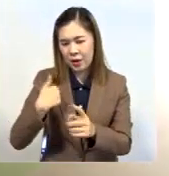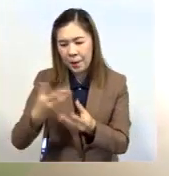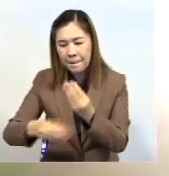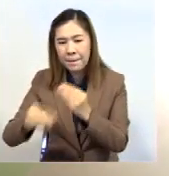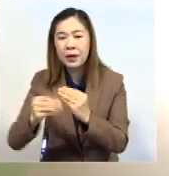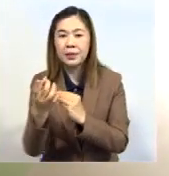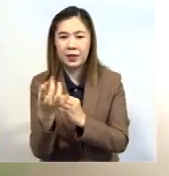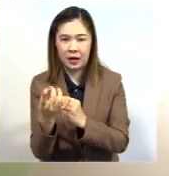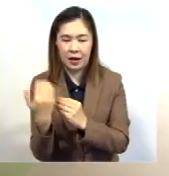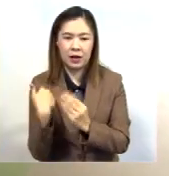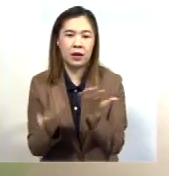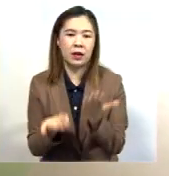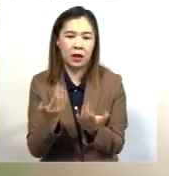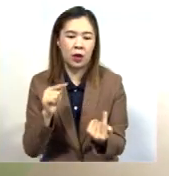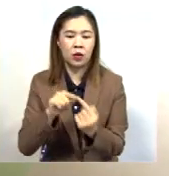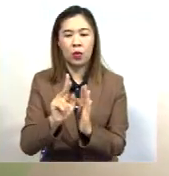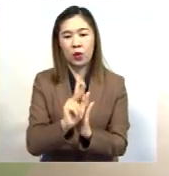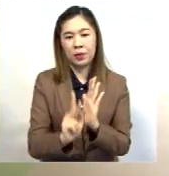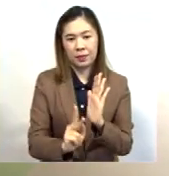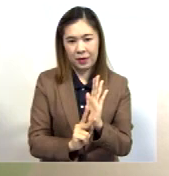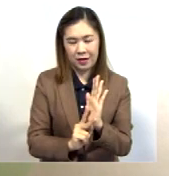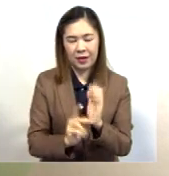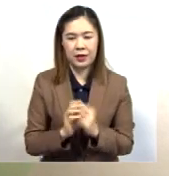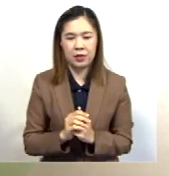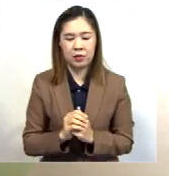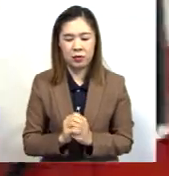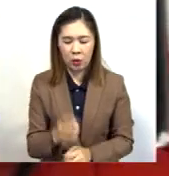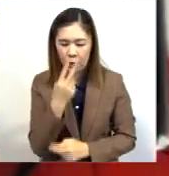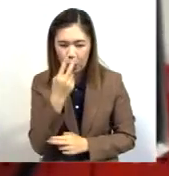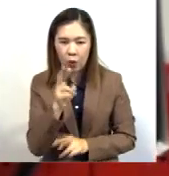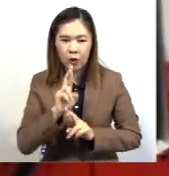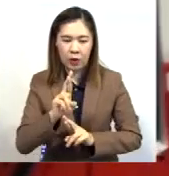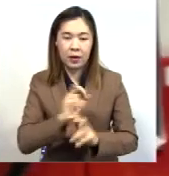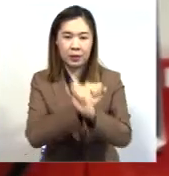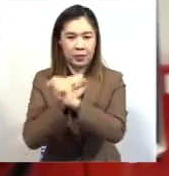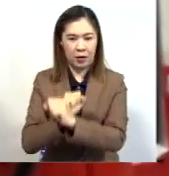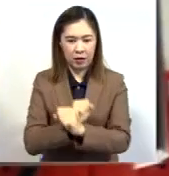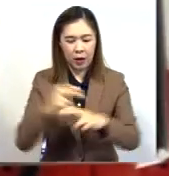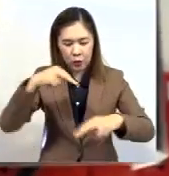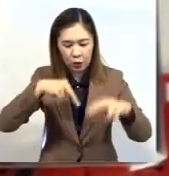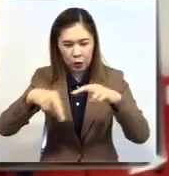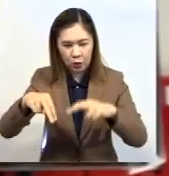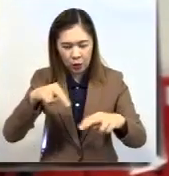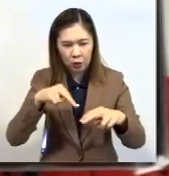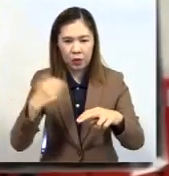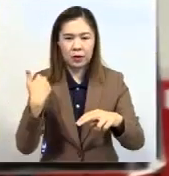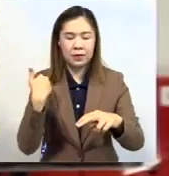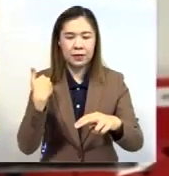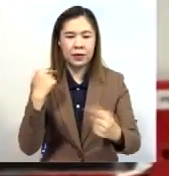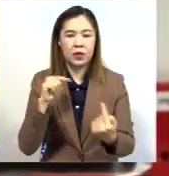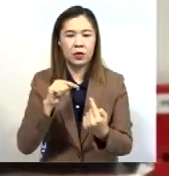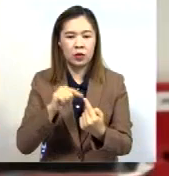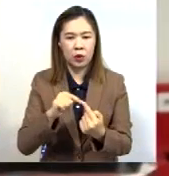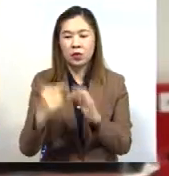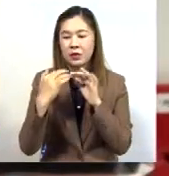ขึ้นอีกไม่ว่าจะเป็นมาตรการทางกฎหมายมาตรการด้านการเฝ้าระวังป้องกันควบคุมโรคและมาตรการในการ